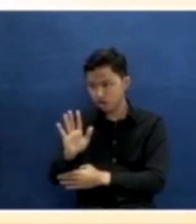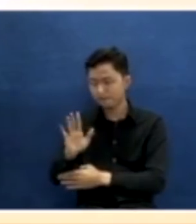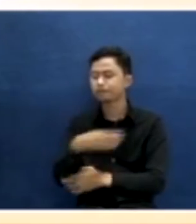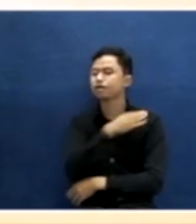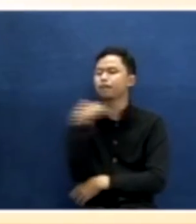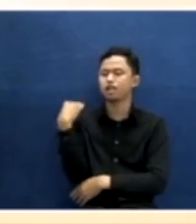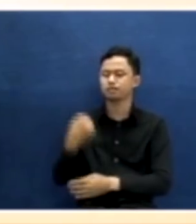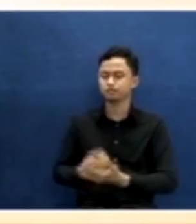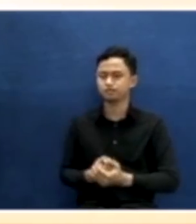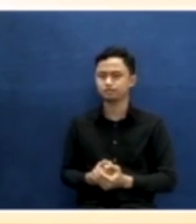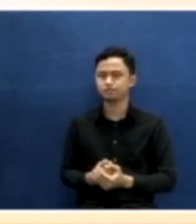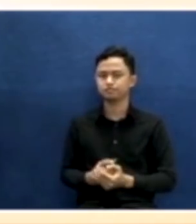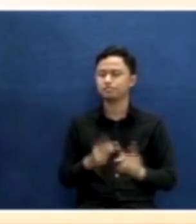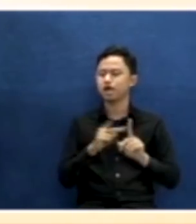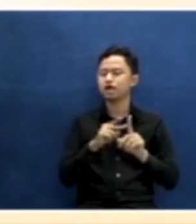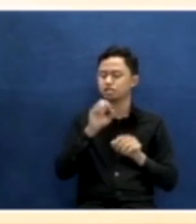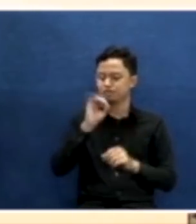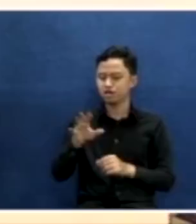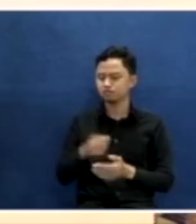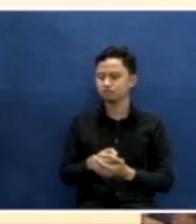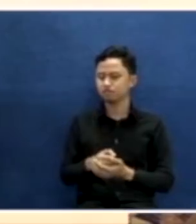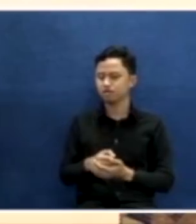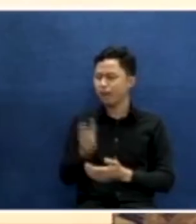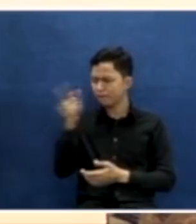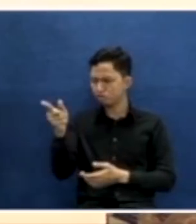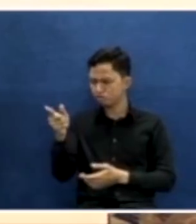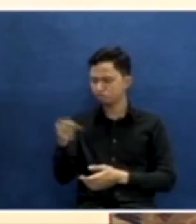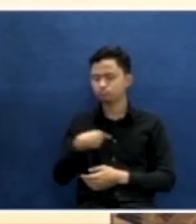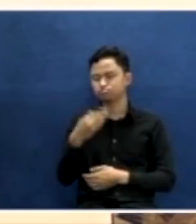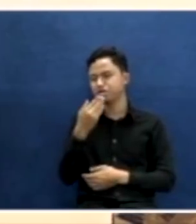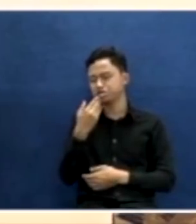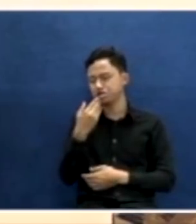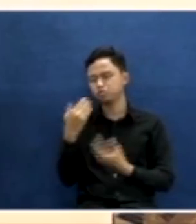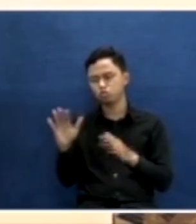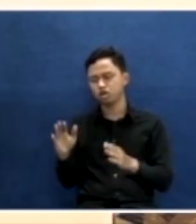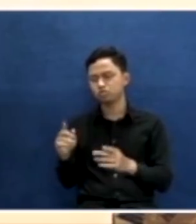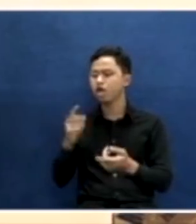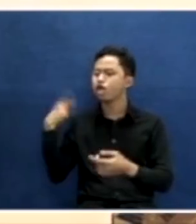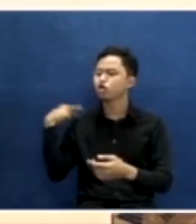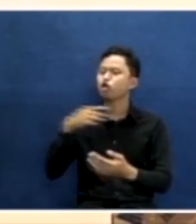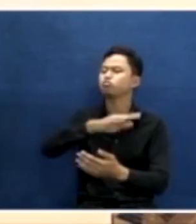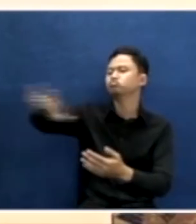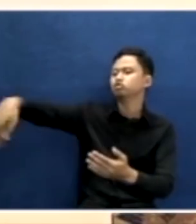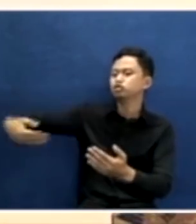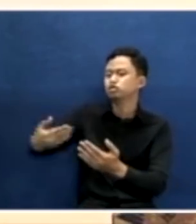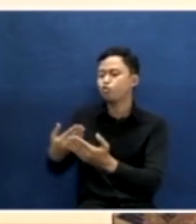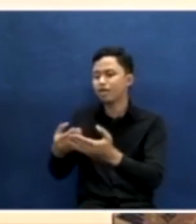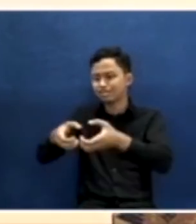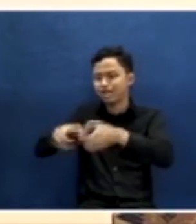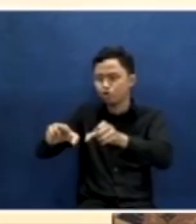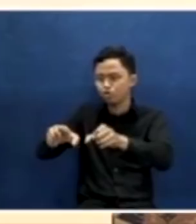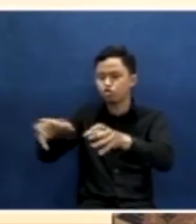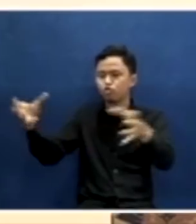kepalanya hasil penyusup berkata perintahku sederhana tolong kumpulkan semua telur dari rumah kalian